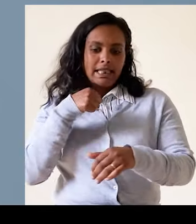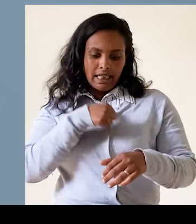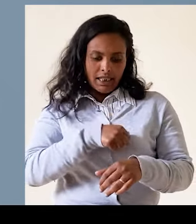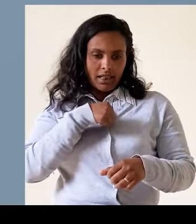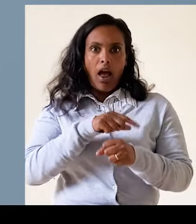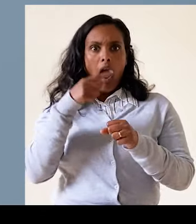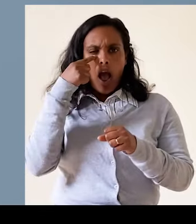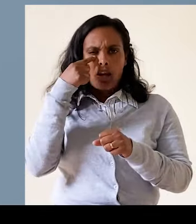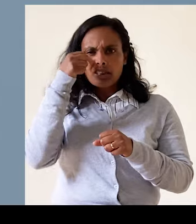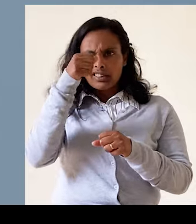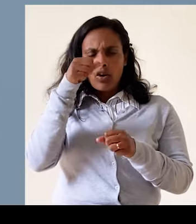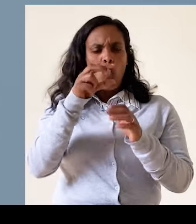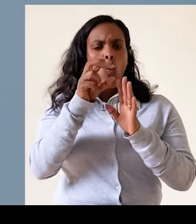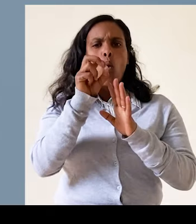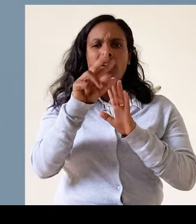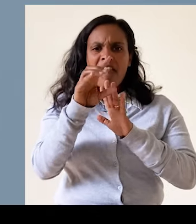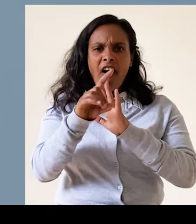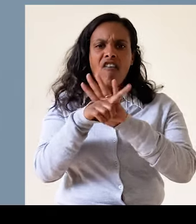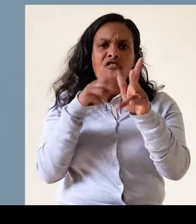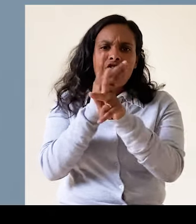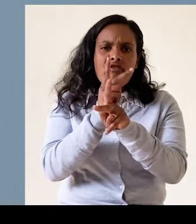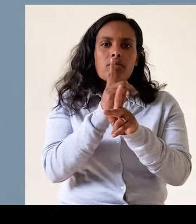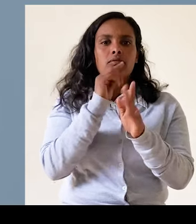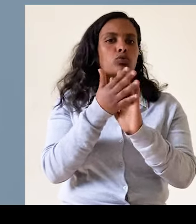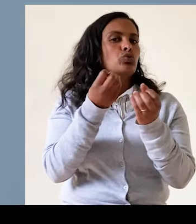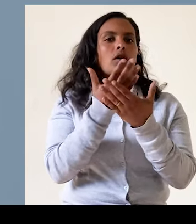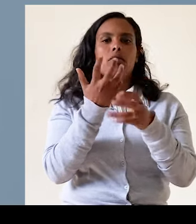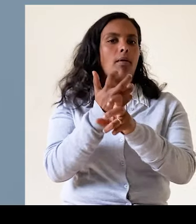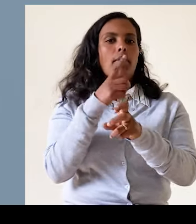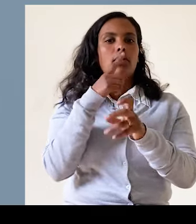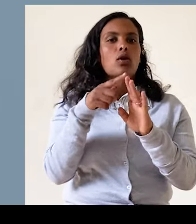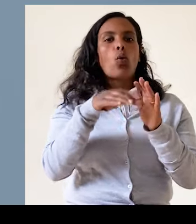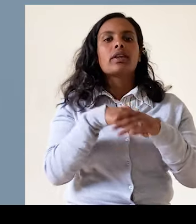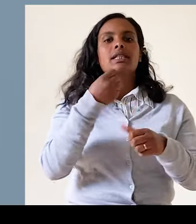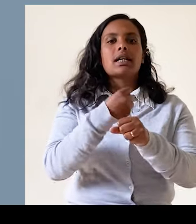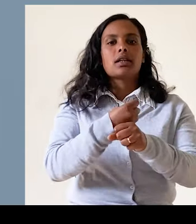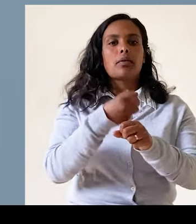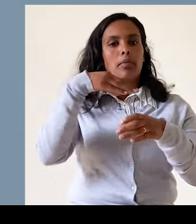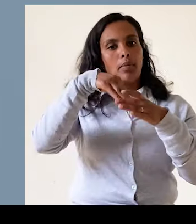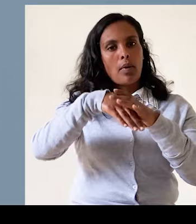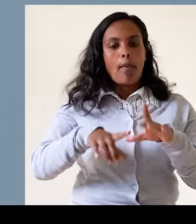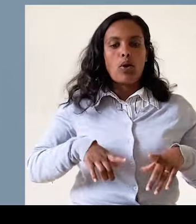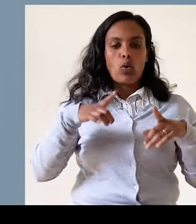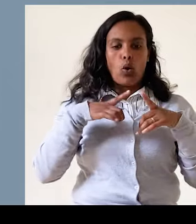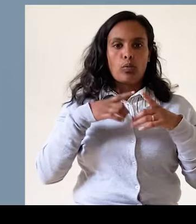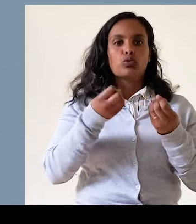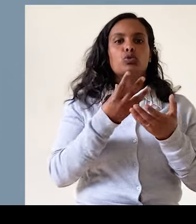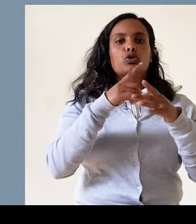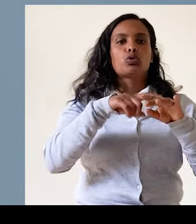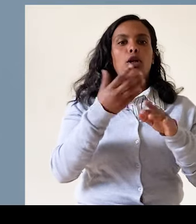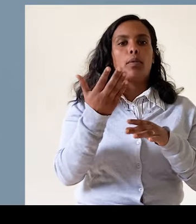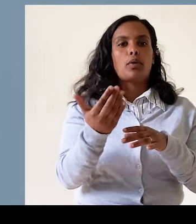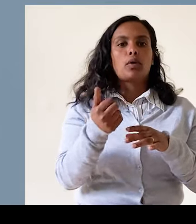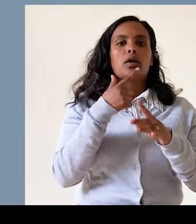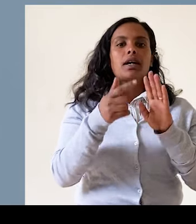ያደረግሽው። የአይንሽም አለ ወረፋ መጠበቁ ብዙ ነገር አለ። እንደገና ወጥተሽ ሰርተሽ መኖር ያልቻልሽበት ብዙ ጊዜዎች